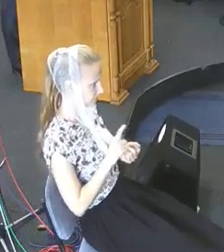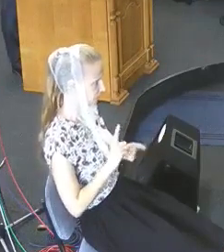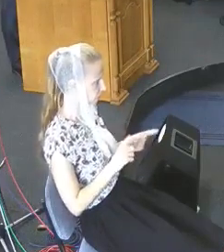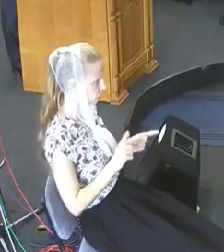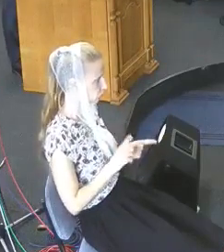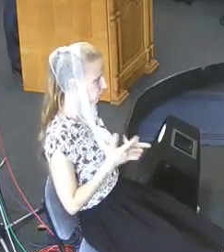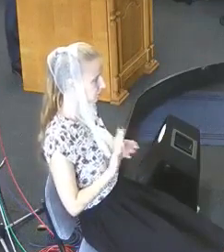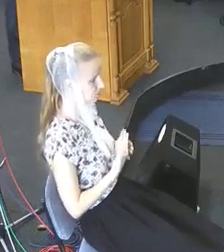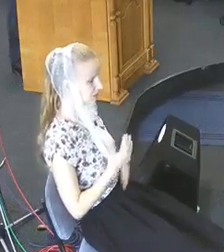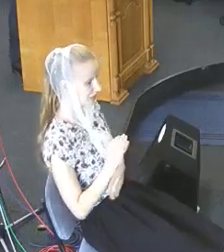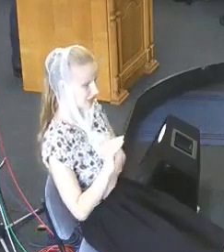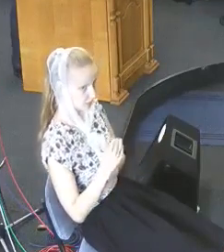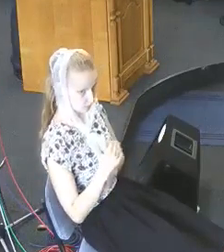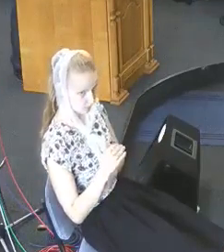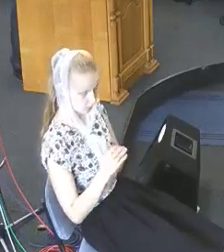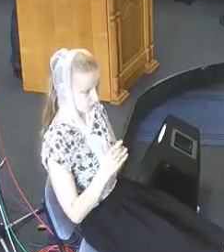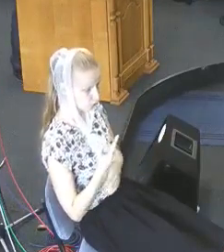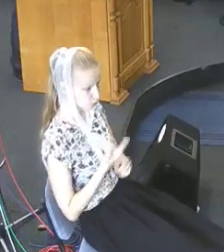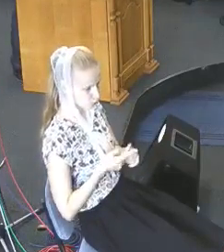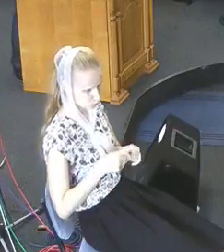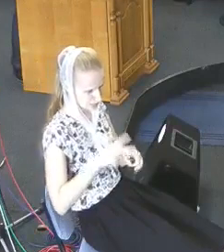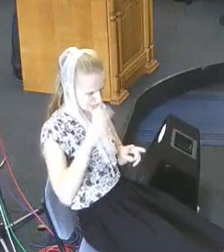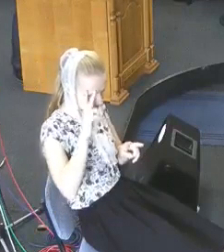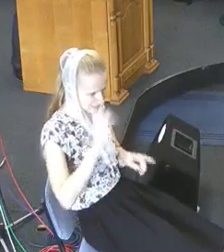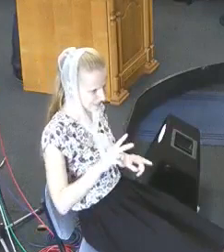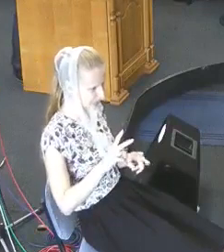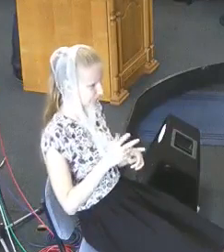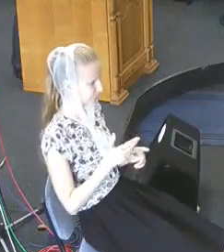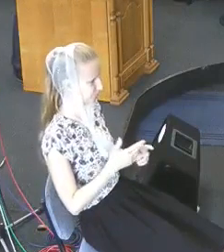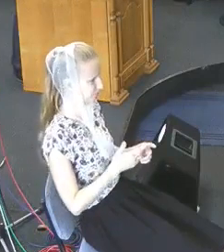не відкидає того, що вона не знає якогось предмету,